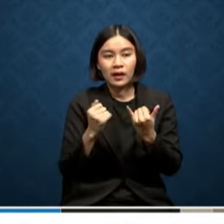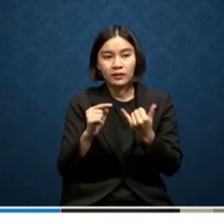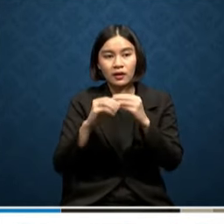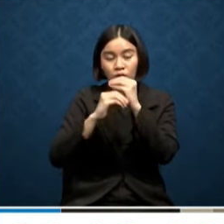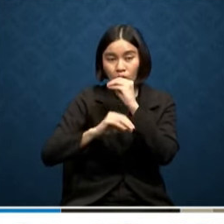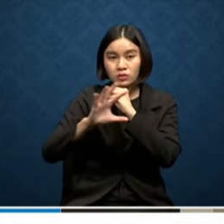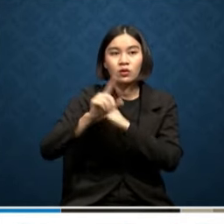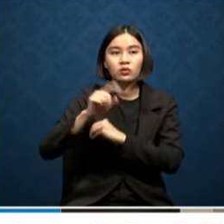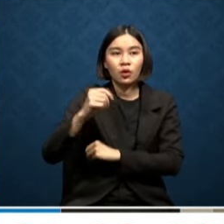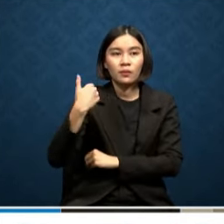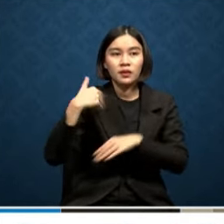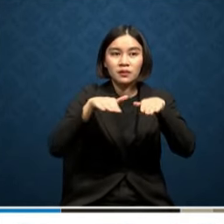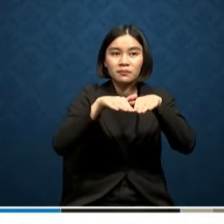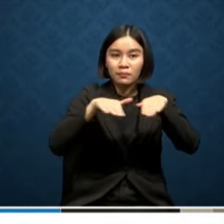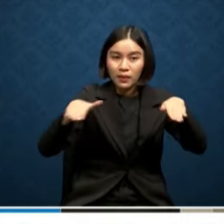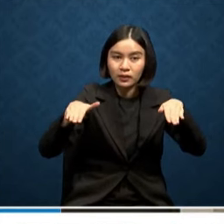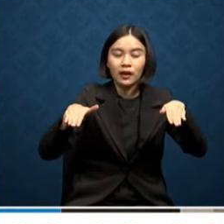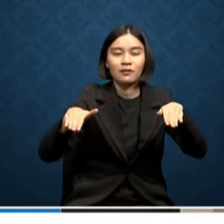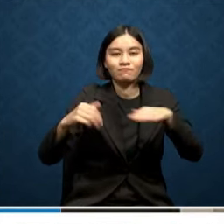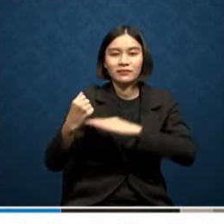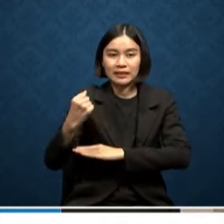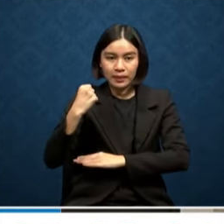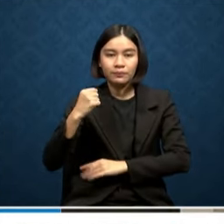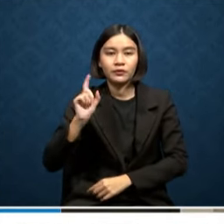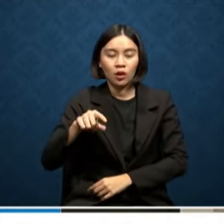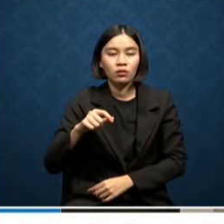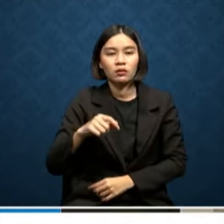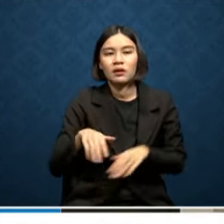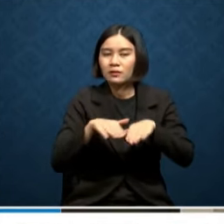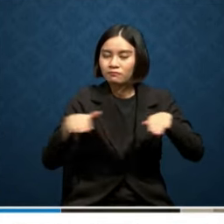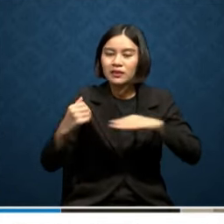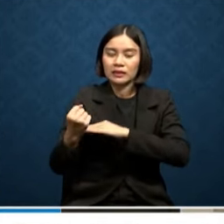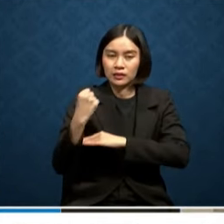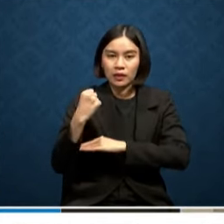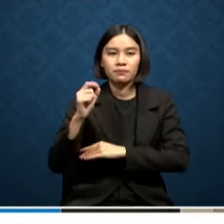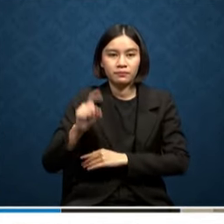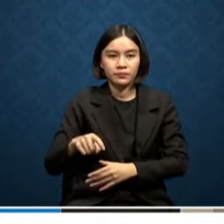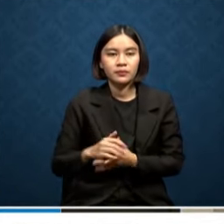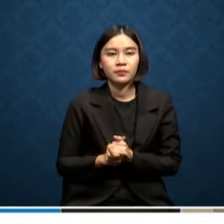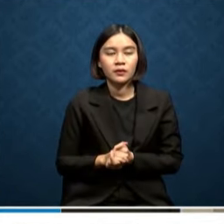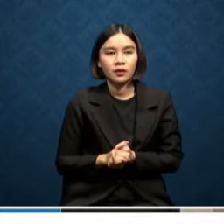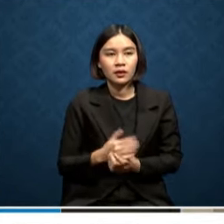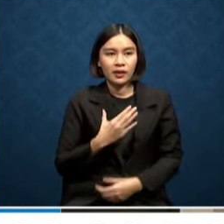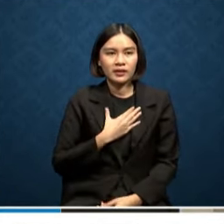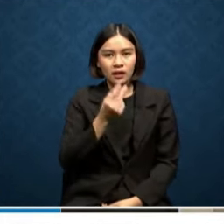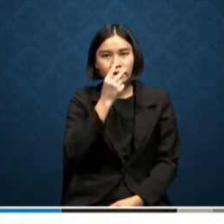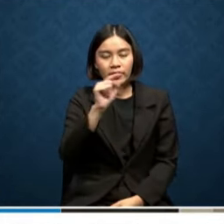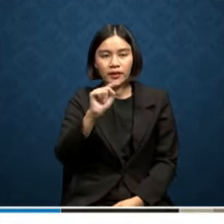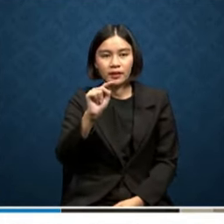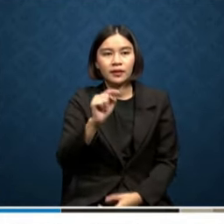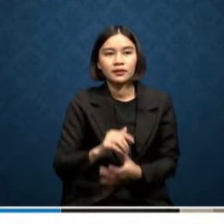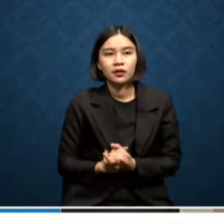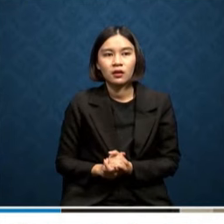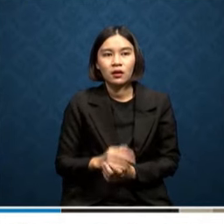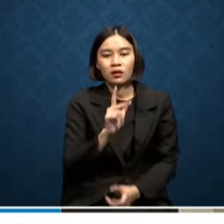ช.ควรที่จะมีมาตรการที่เข้มข้นนะคะมากกว่านี้นะคะดิฉันเองยังเห็นนะคะว่